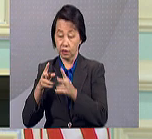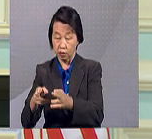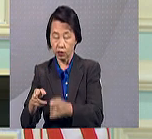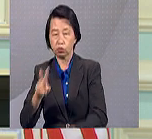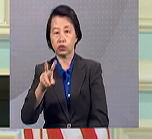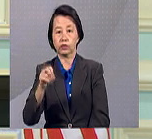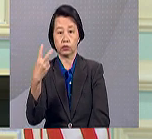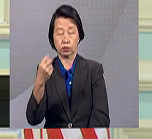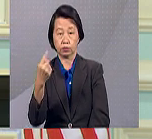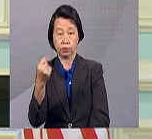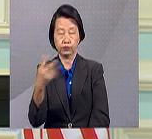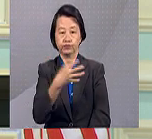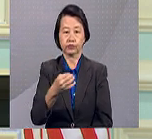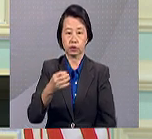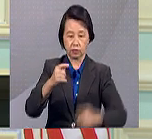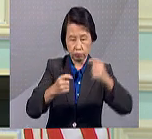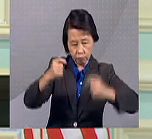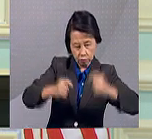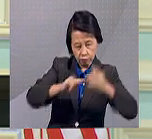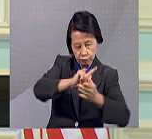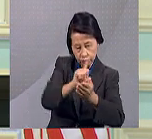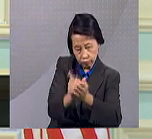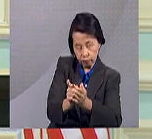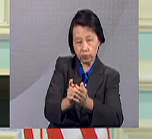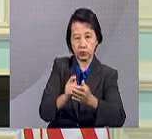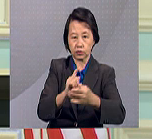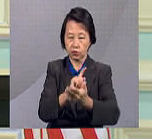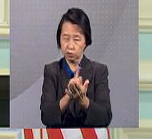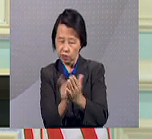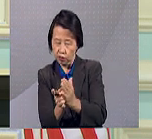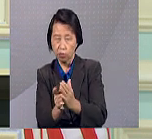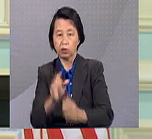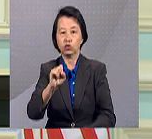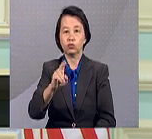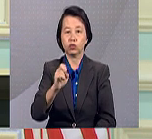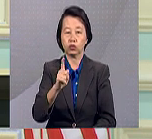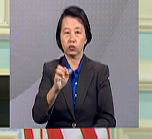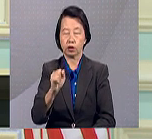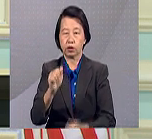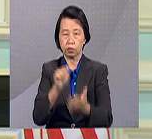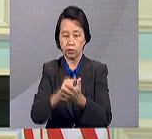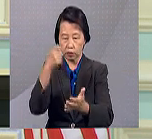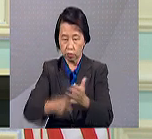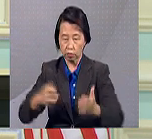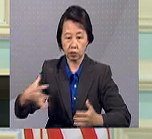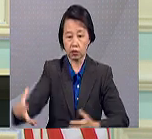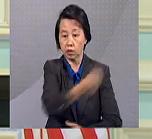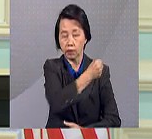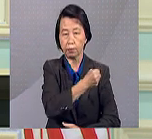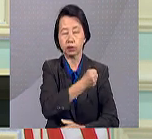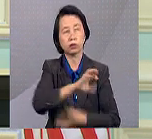2011 dan Akta Timbang dan Sukat 1972 dengan nilai rampasan